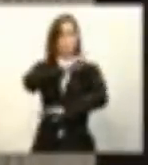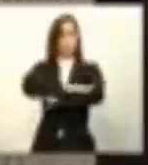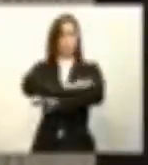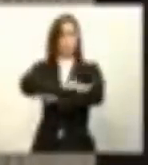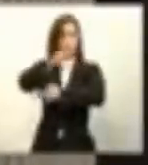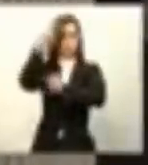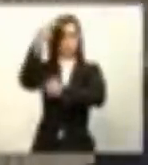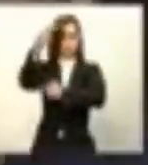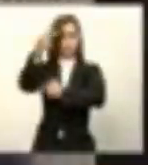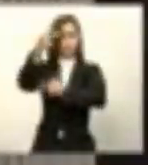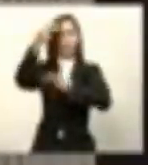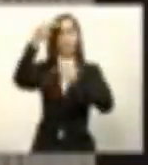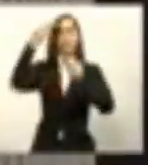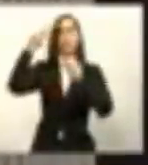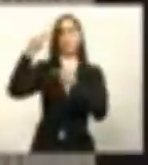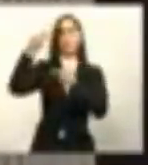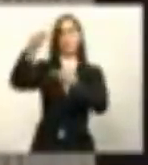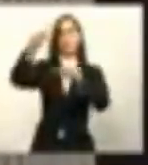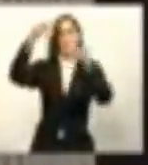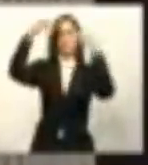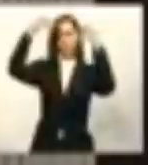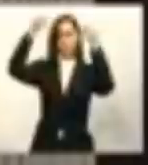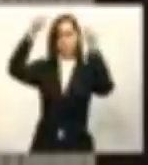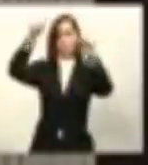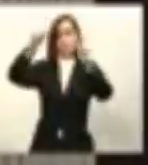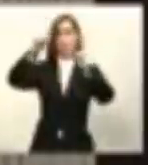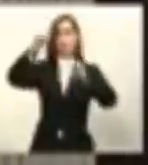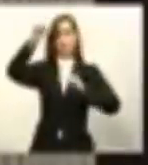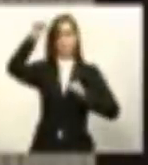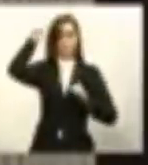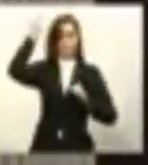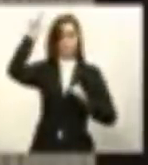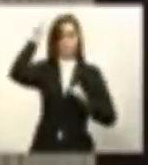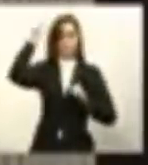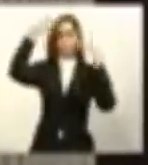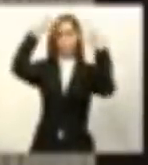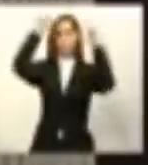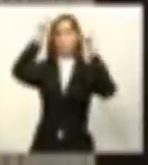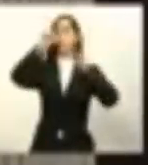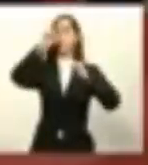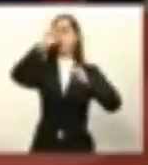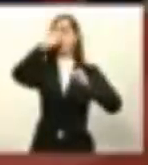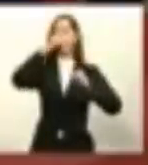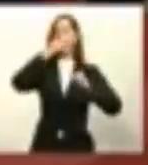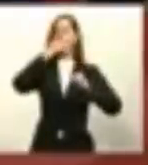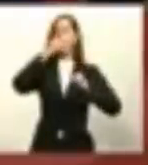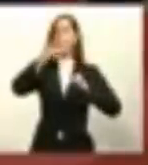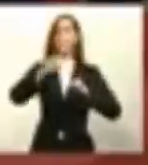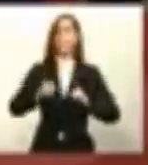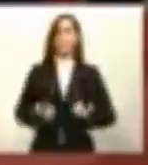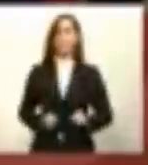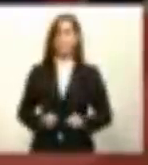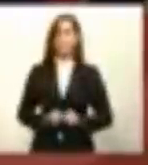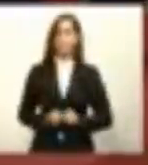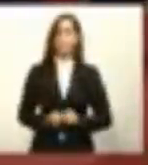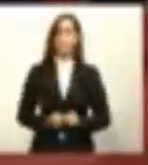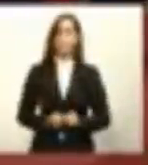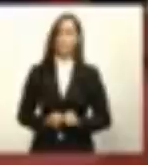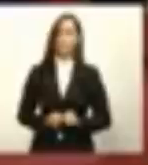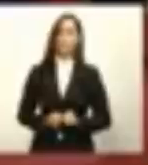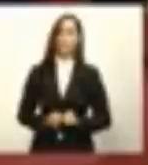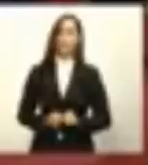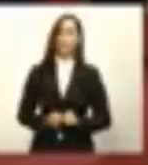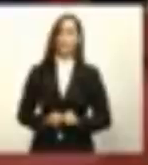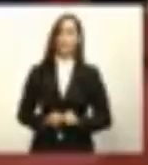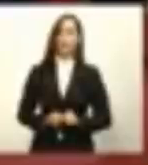ça qui gagne en un document. Nous pourrons essayer de traduire pour un créole pour tout le monde capable d'arriver et comprendre. Nous rencontre que